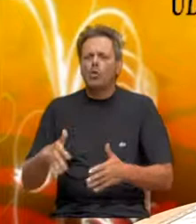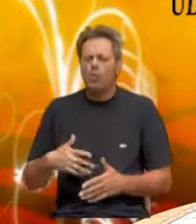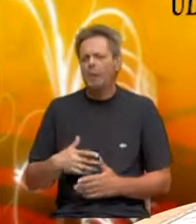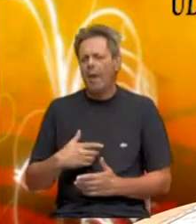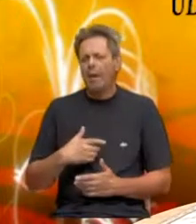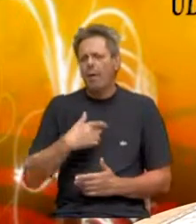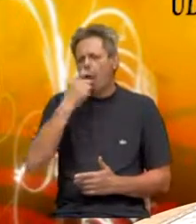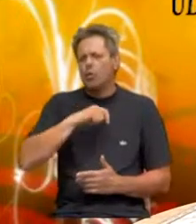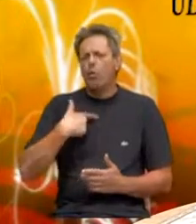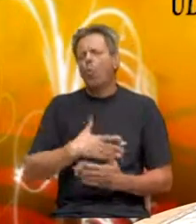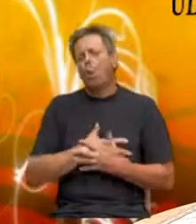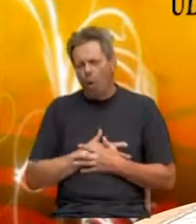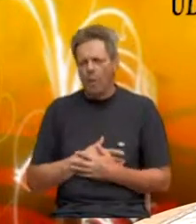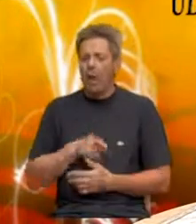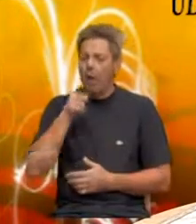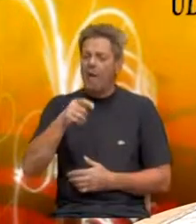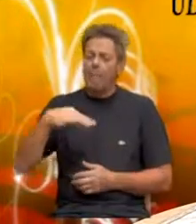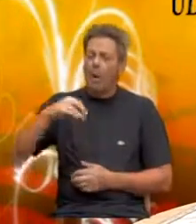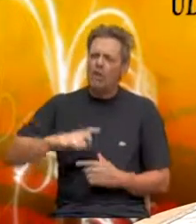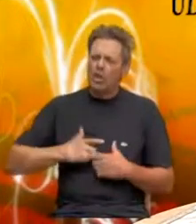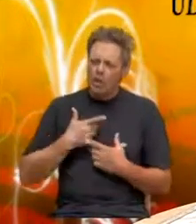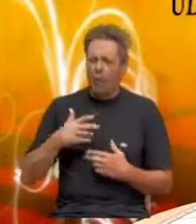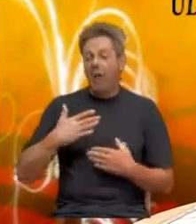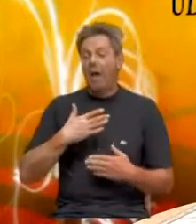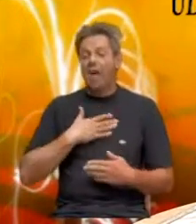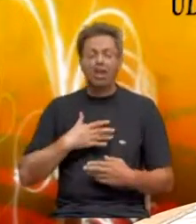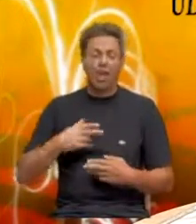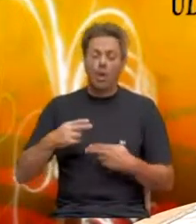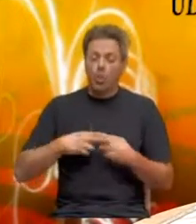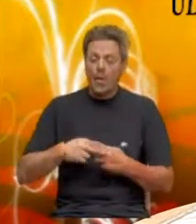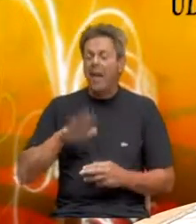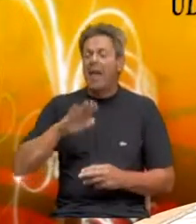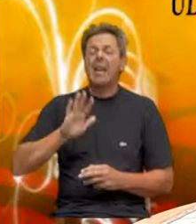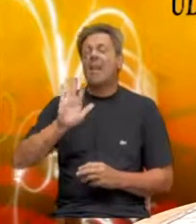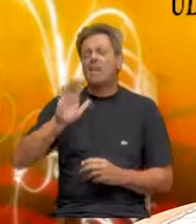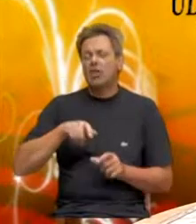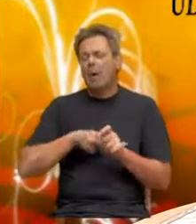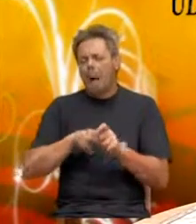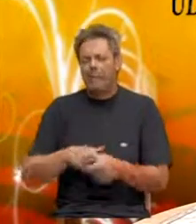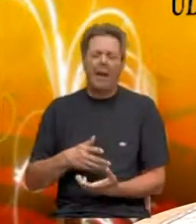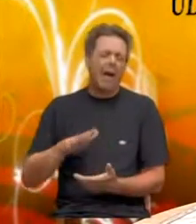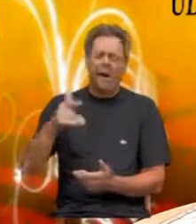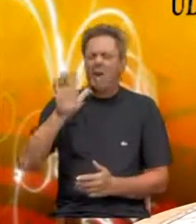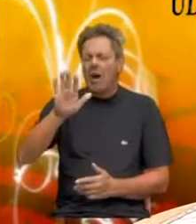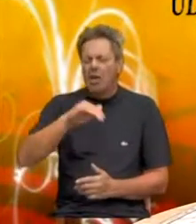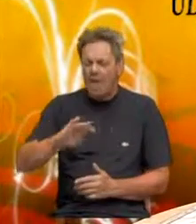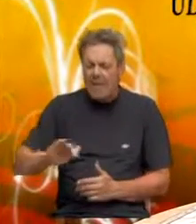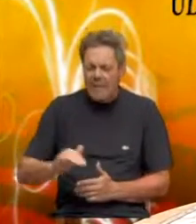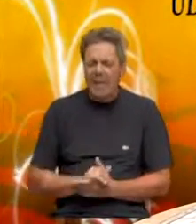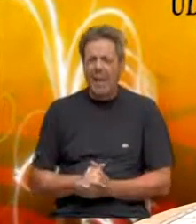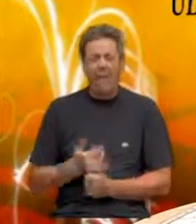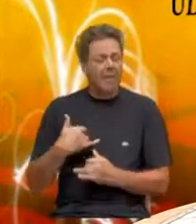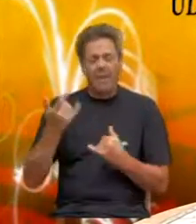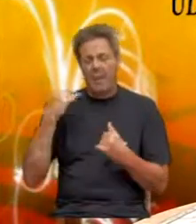vama ovisi život vašeg i susjeda, ako je ne daj Bože, i vašeg partnera i vaše djece, ne daj Bože. Jer